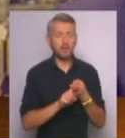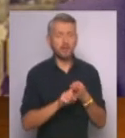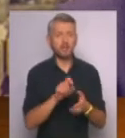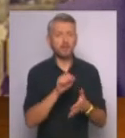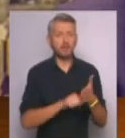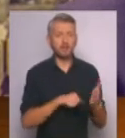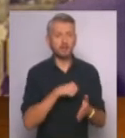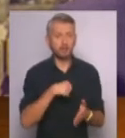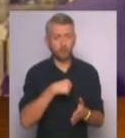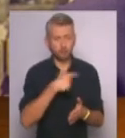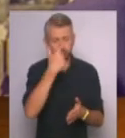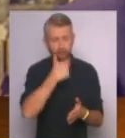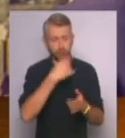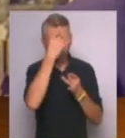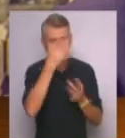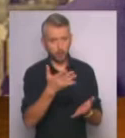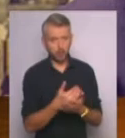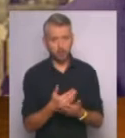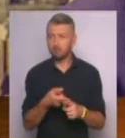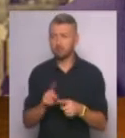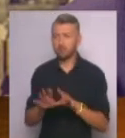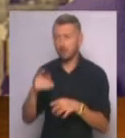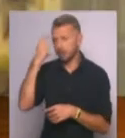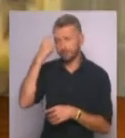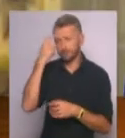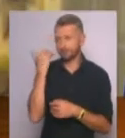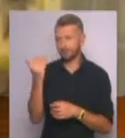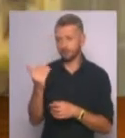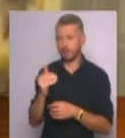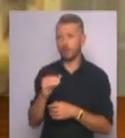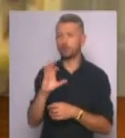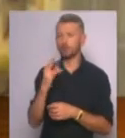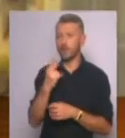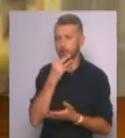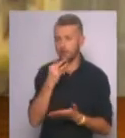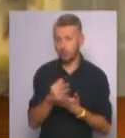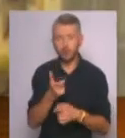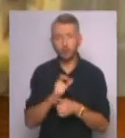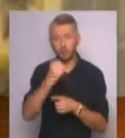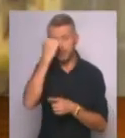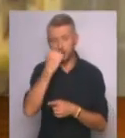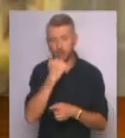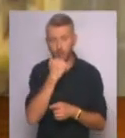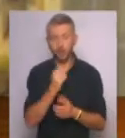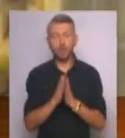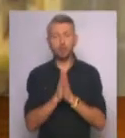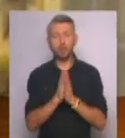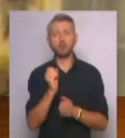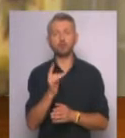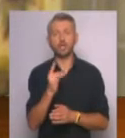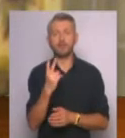від самої культури. На так, це, звичайно, тільки свідомість, тільки свідомість, соціальна так. відповідальність. Так, дуже дякую, пане Андрію. Прошу ще раз,